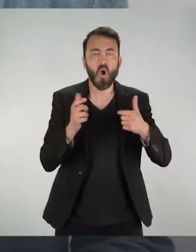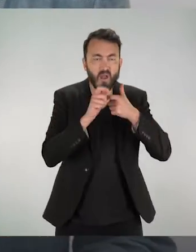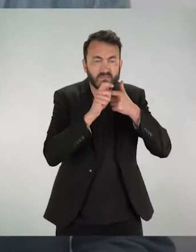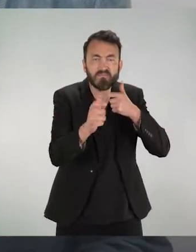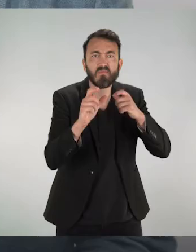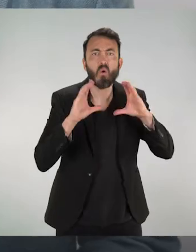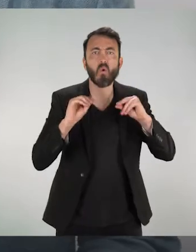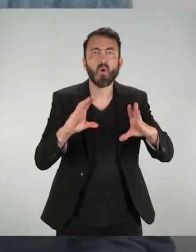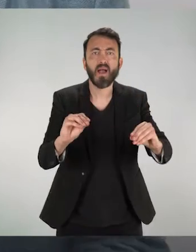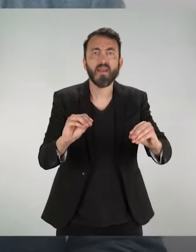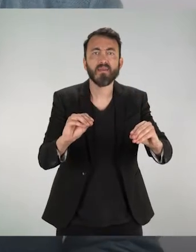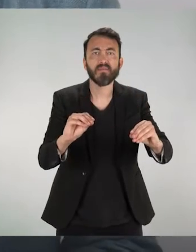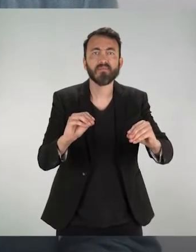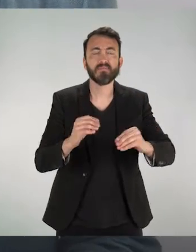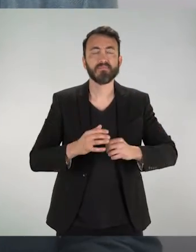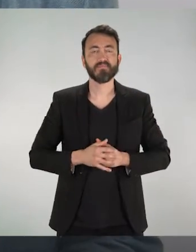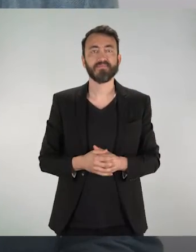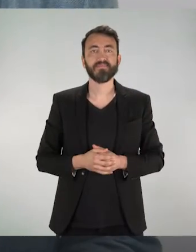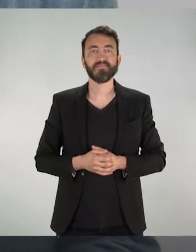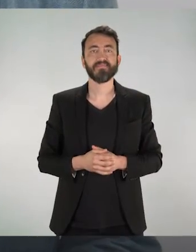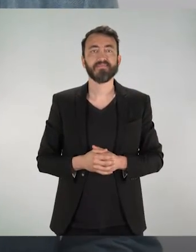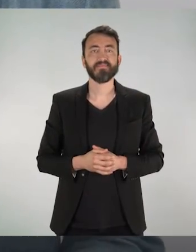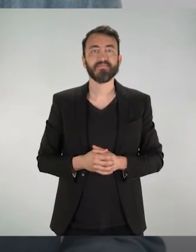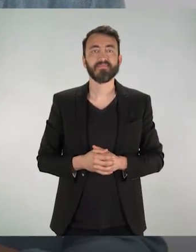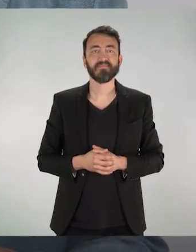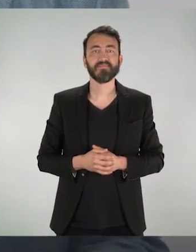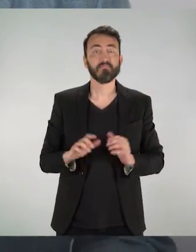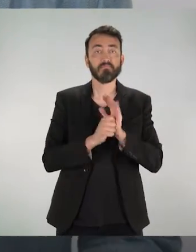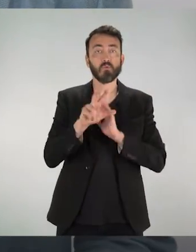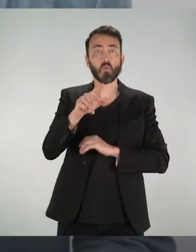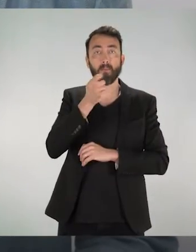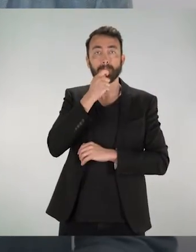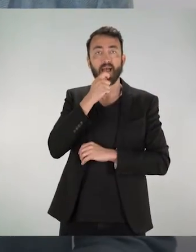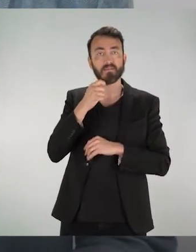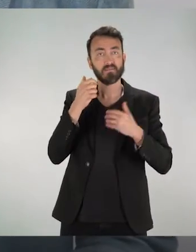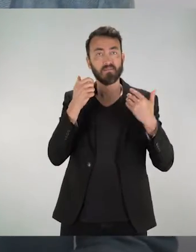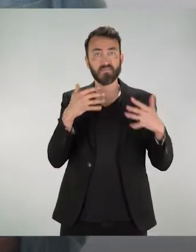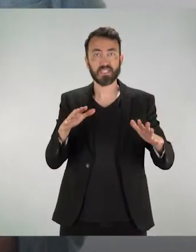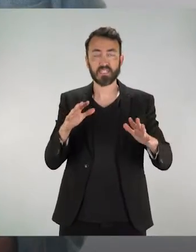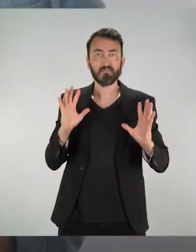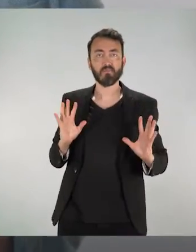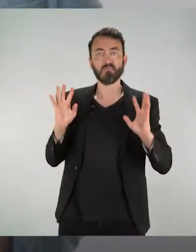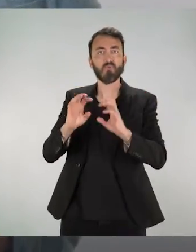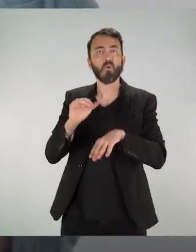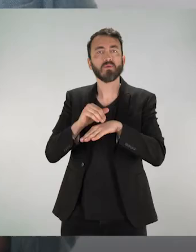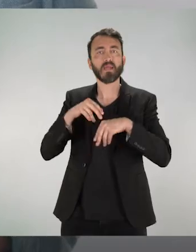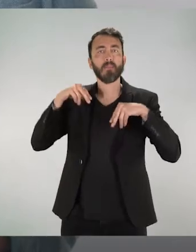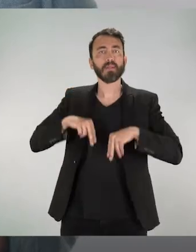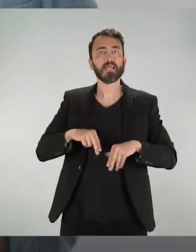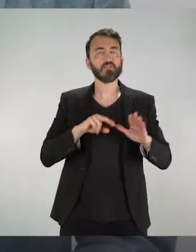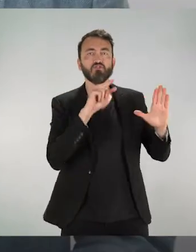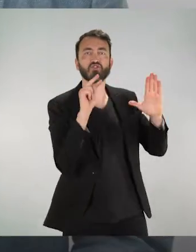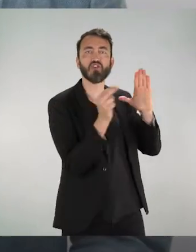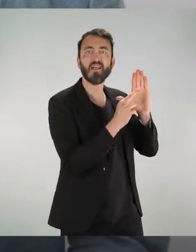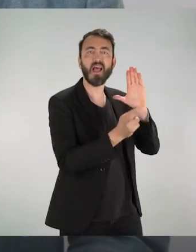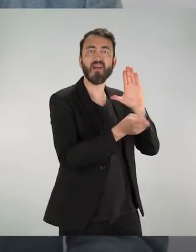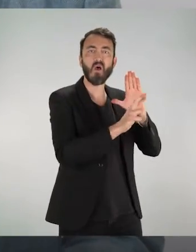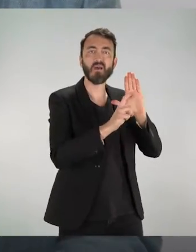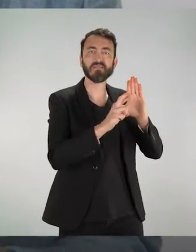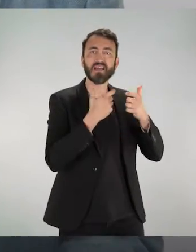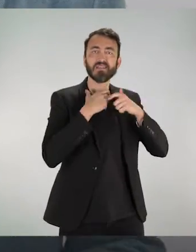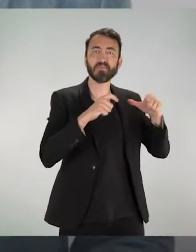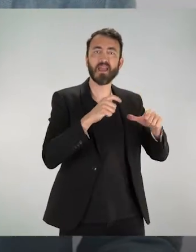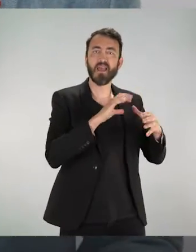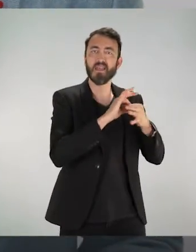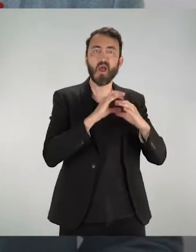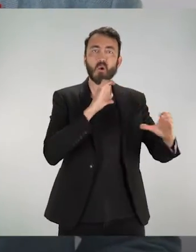La charte de référence de l'accessibilité de la communication a été présentée le 3 mars en Conseil des ministres. C'est une étape majeure. Cette charte définit